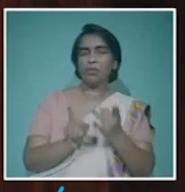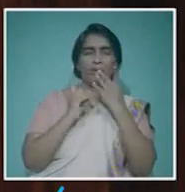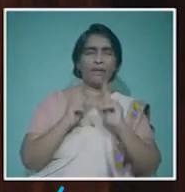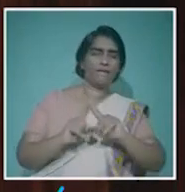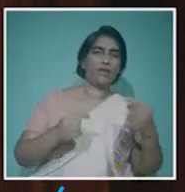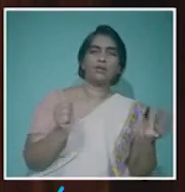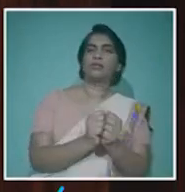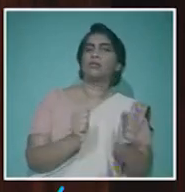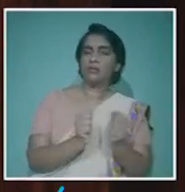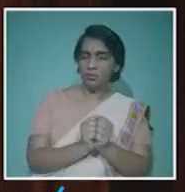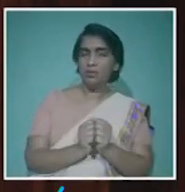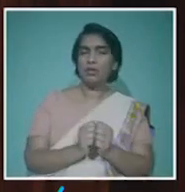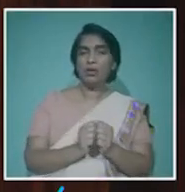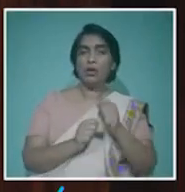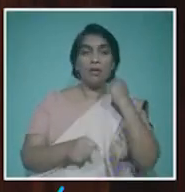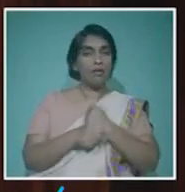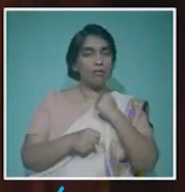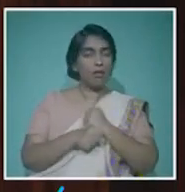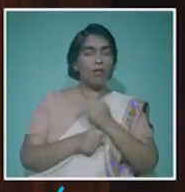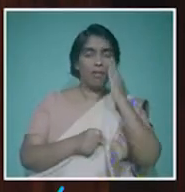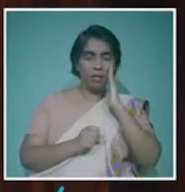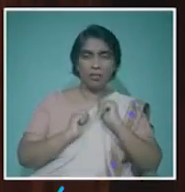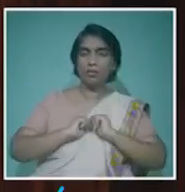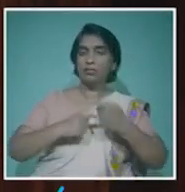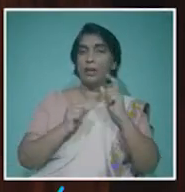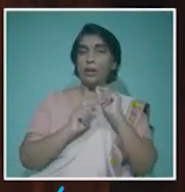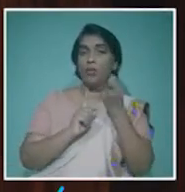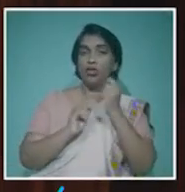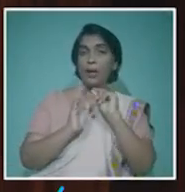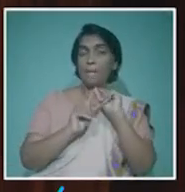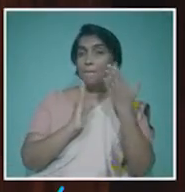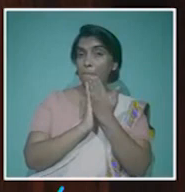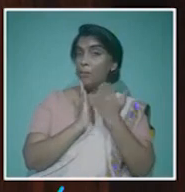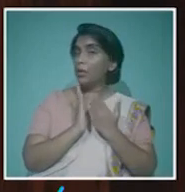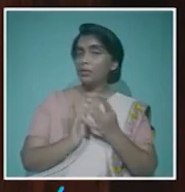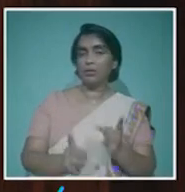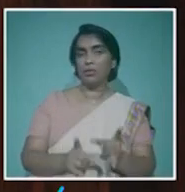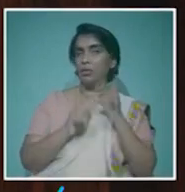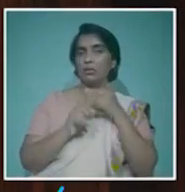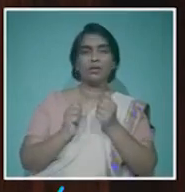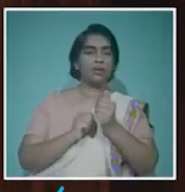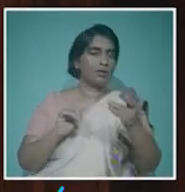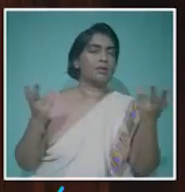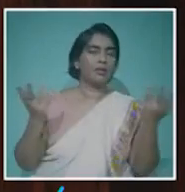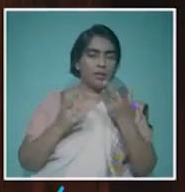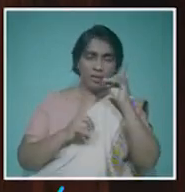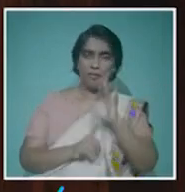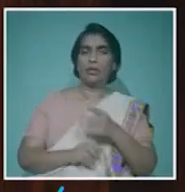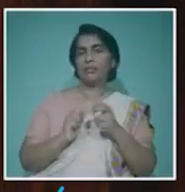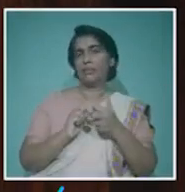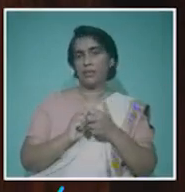වැඩ කළා. ඒ වගේම තමයි සාමාන්‍ය රජයක් ගෙන යැතු ආර්ථික පිළිවෙතවත් ඒක අපි ඒ විදිහට කලින් නැති නිසා තමයි ඒක